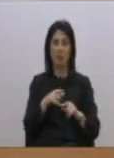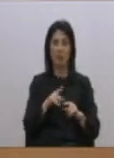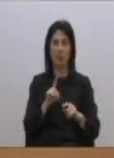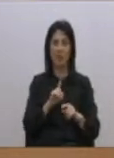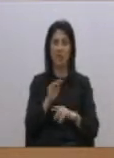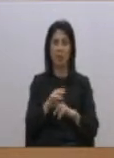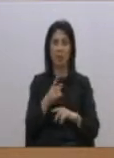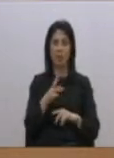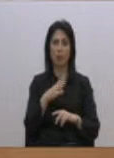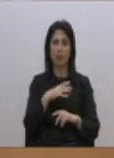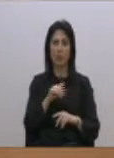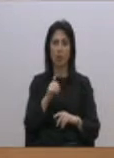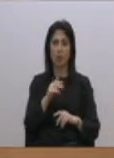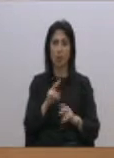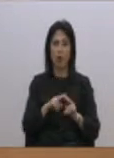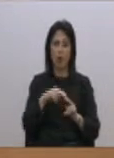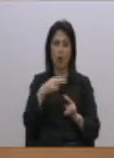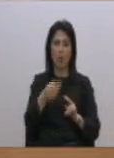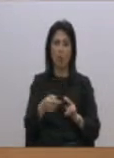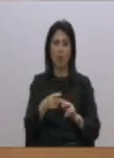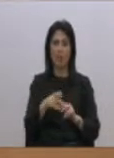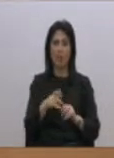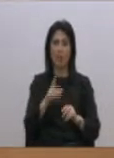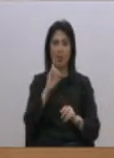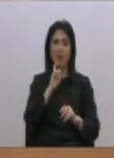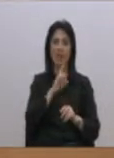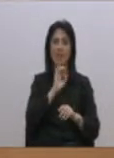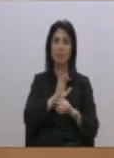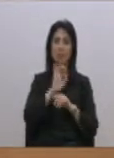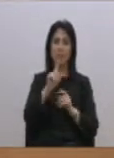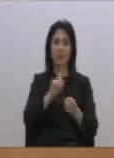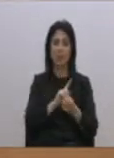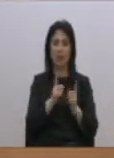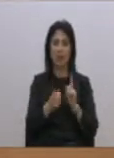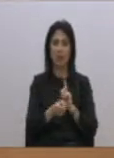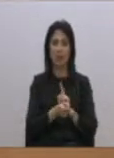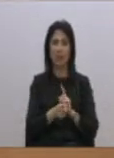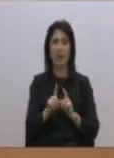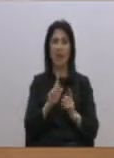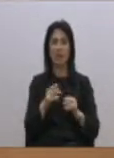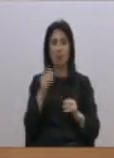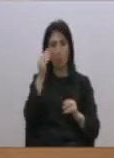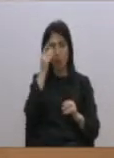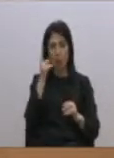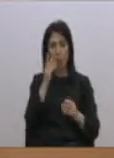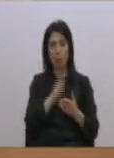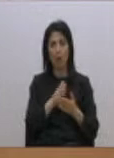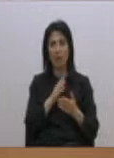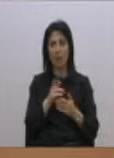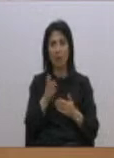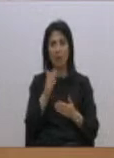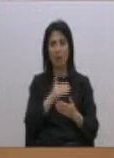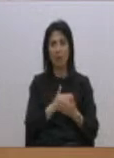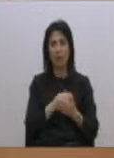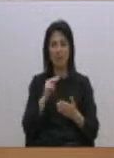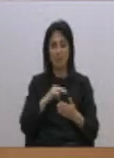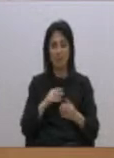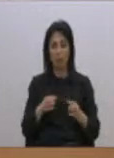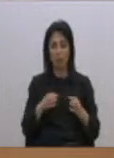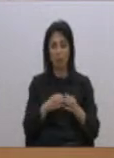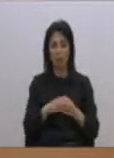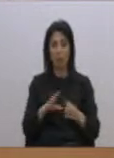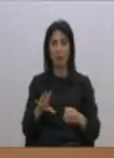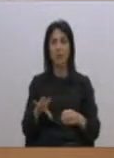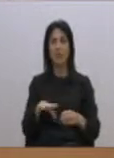rogat, huta slaria, compensația, gat simbe reba sa nacot. Aia ca rame și tahmeba sa bolodjeb și maciori, cred sa mușeau ci gupse,